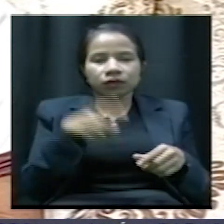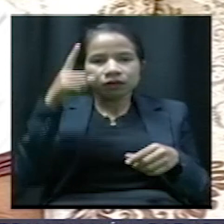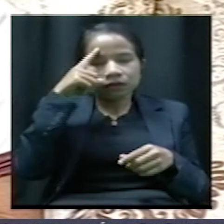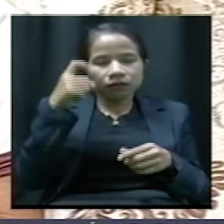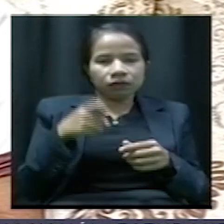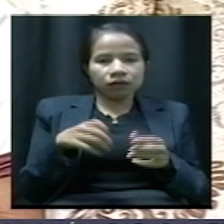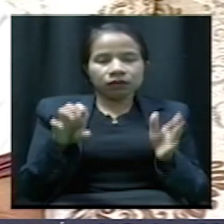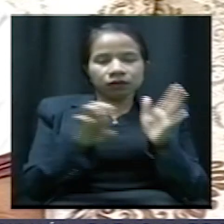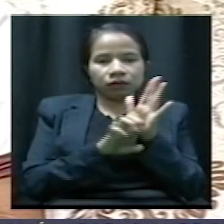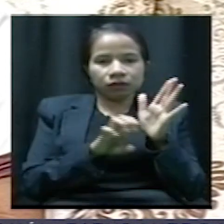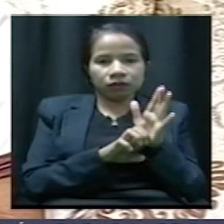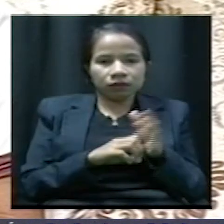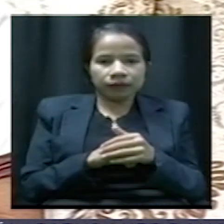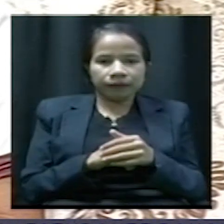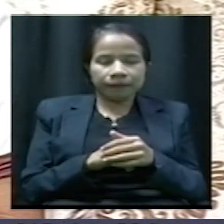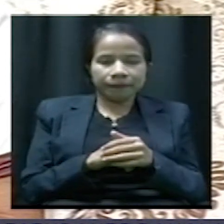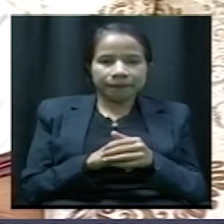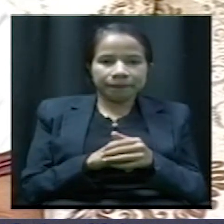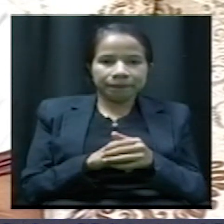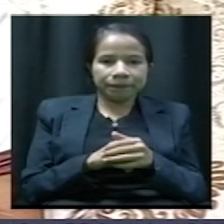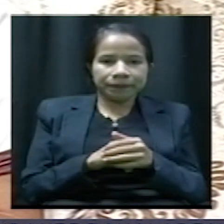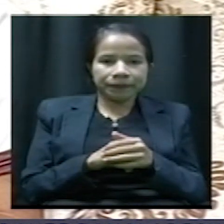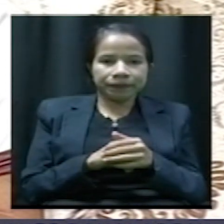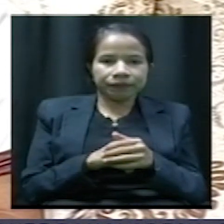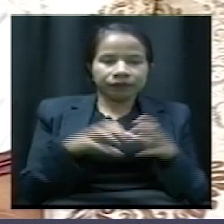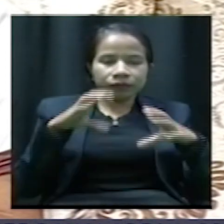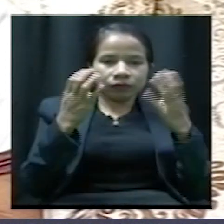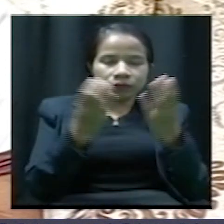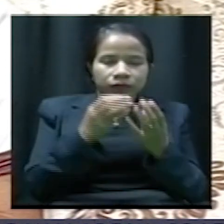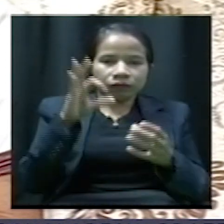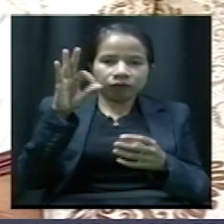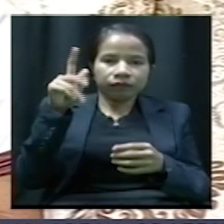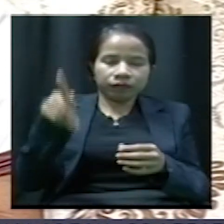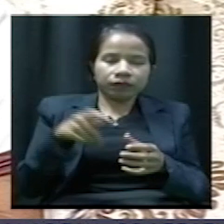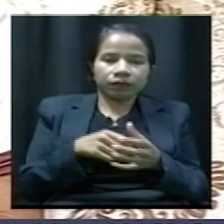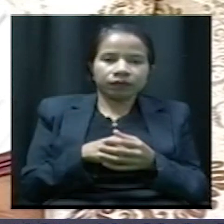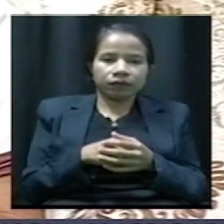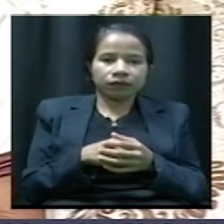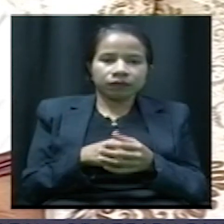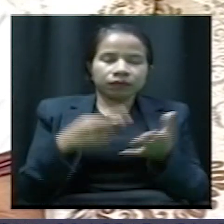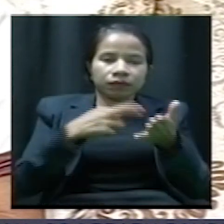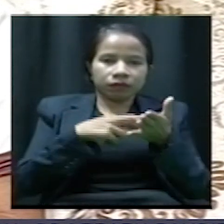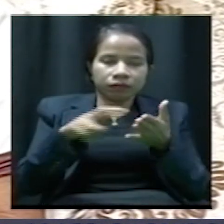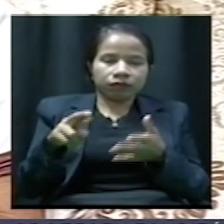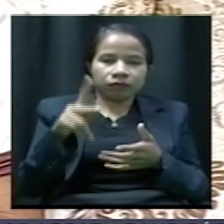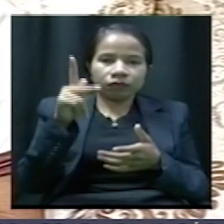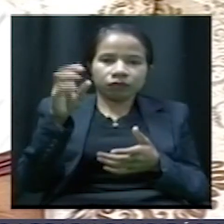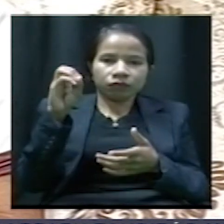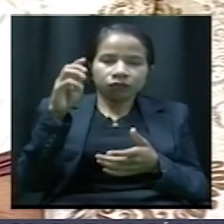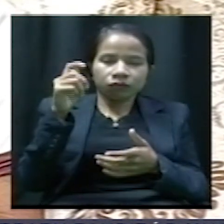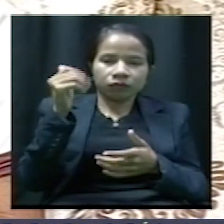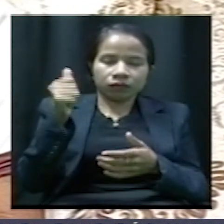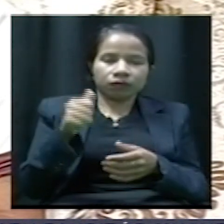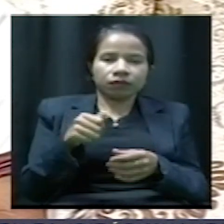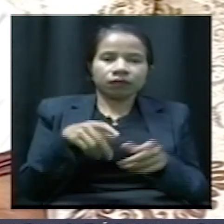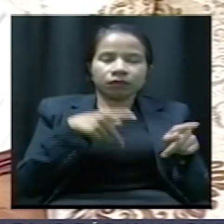sami dian por exemplo se comisión funcion publica aproba kota ba emau